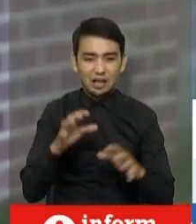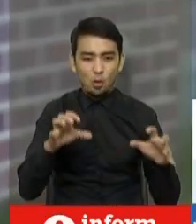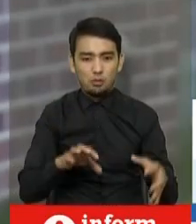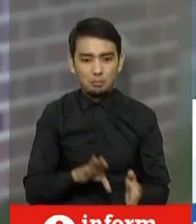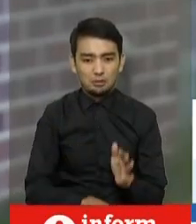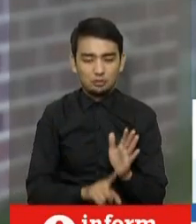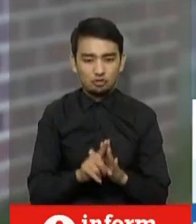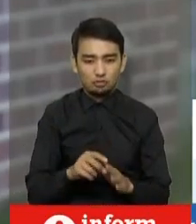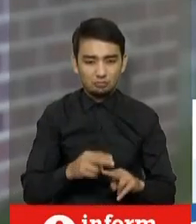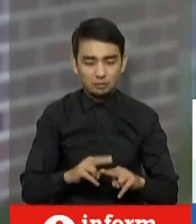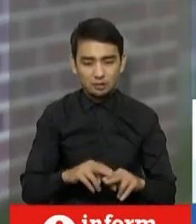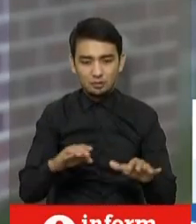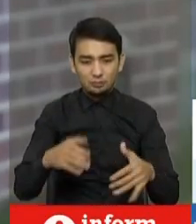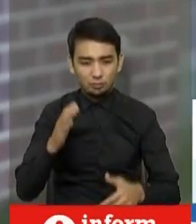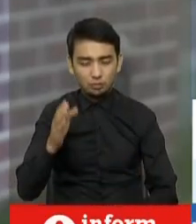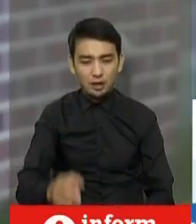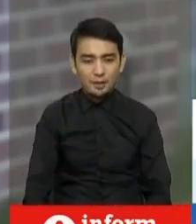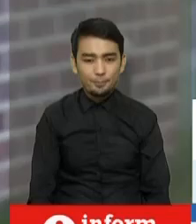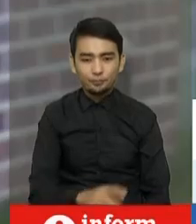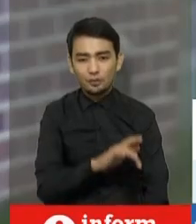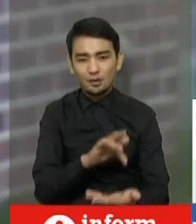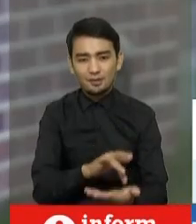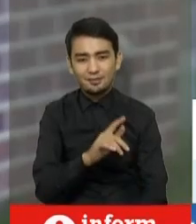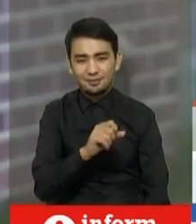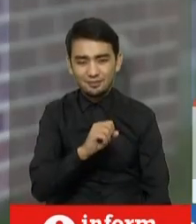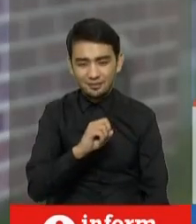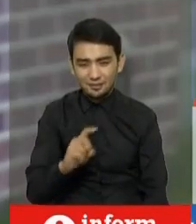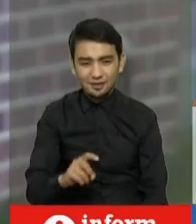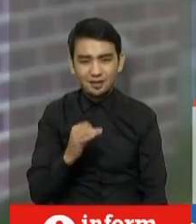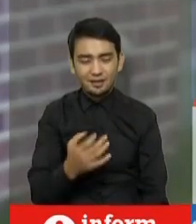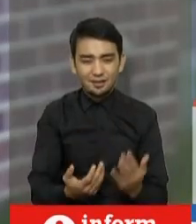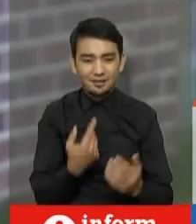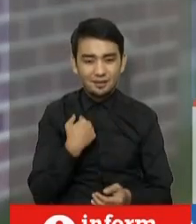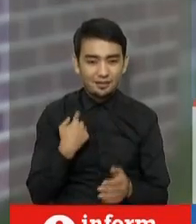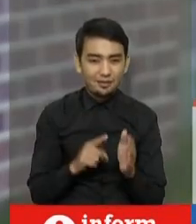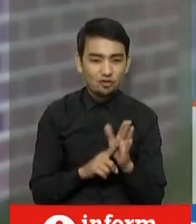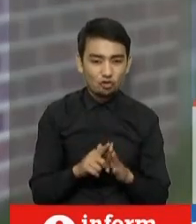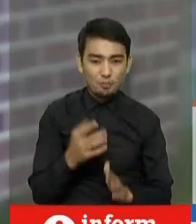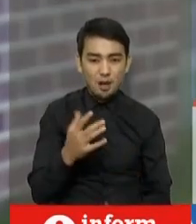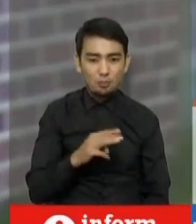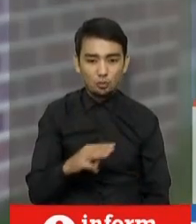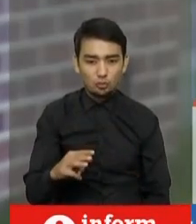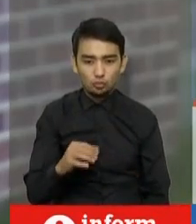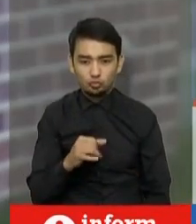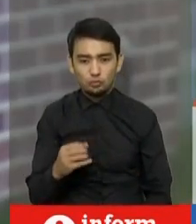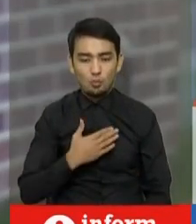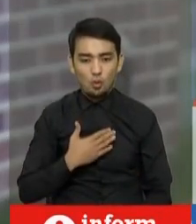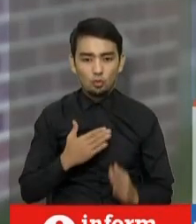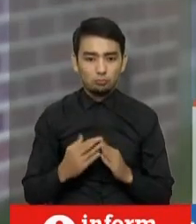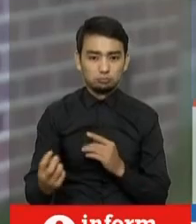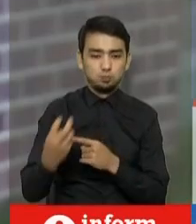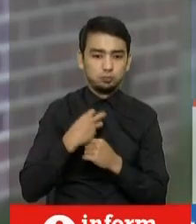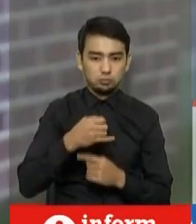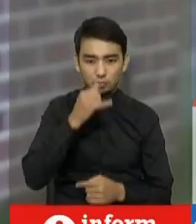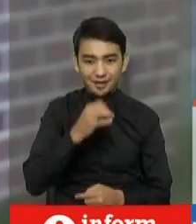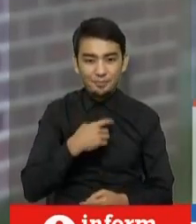как Горахстройконтроль, ГАСК, да, по идее, вот, если я начинаю, они через 5 минут стоят возле уже моего забора. Не может быть,